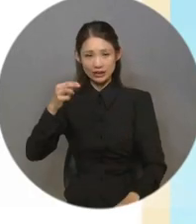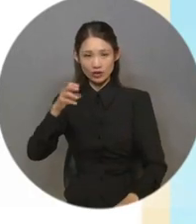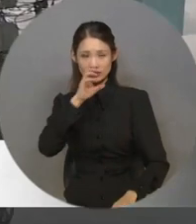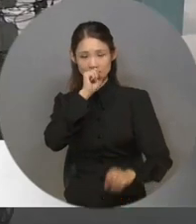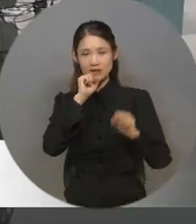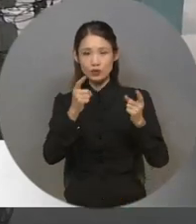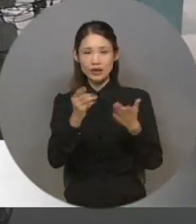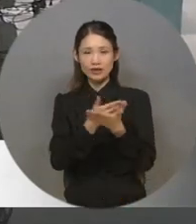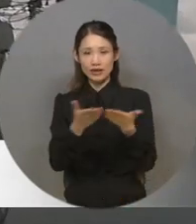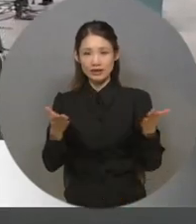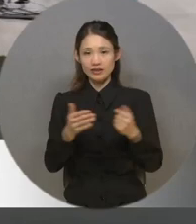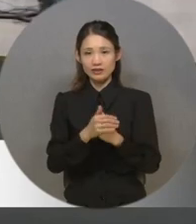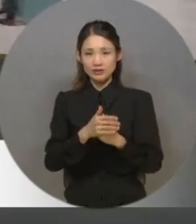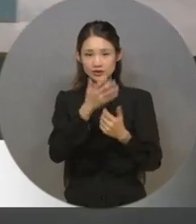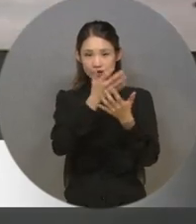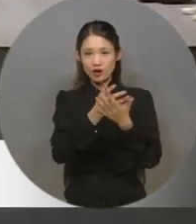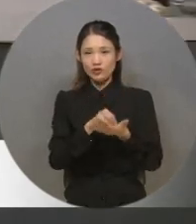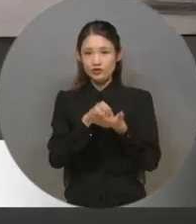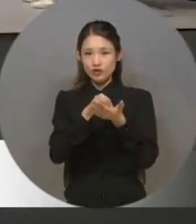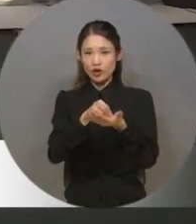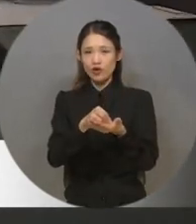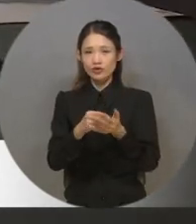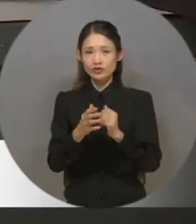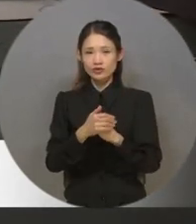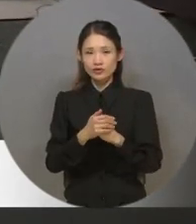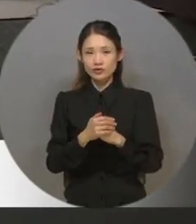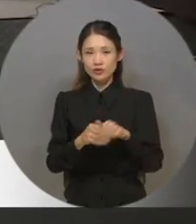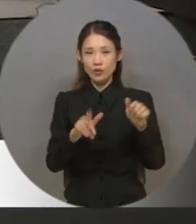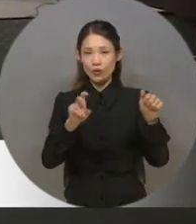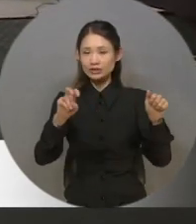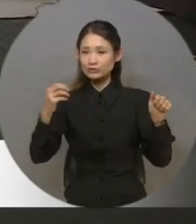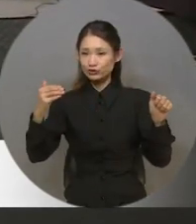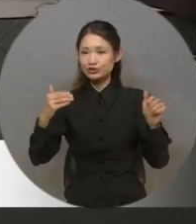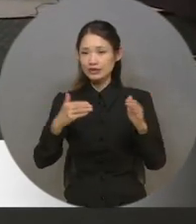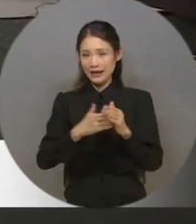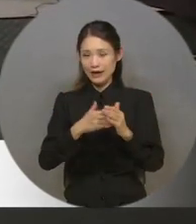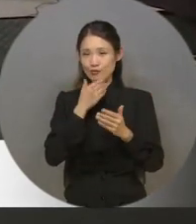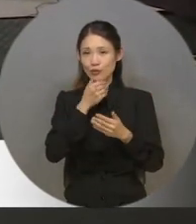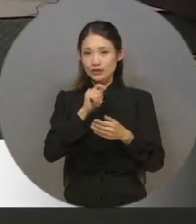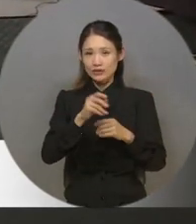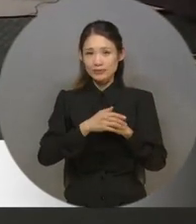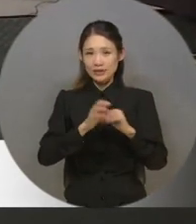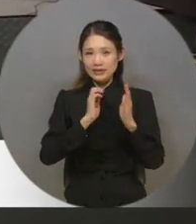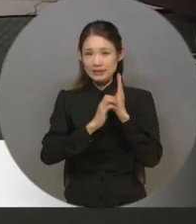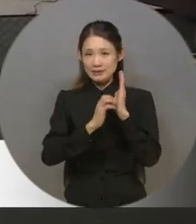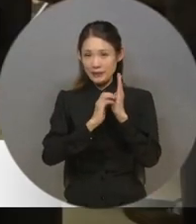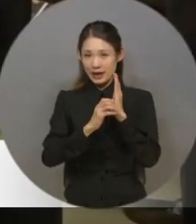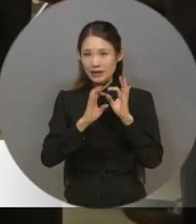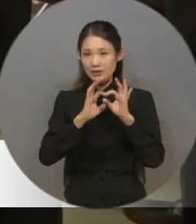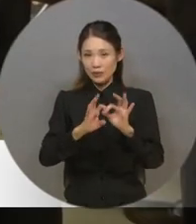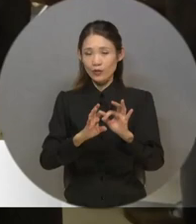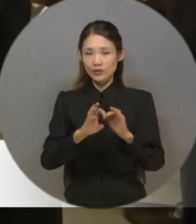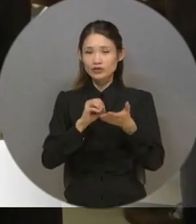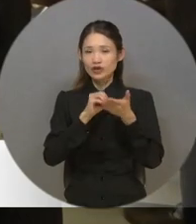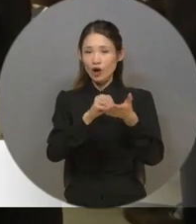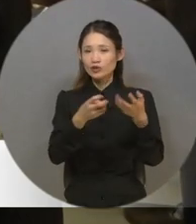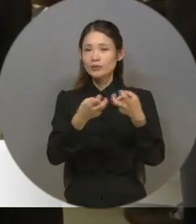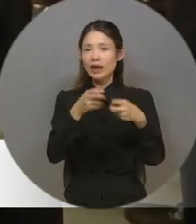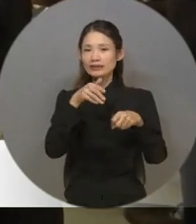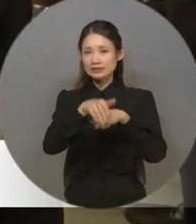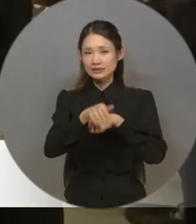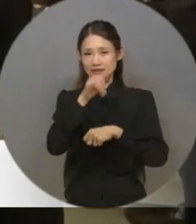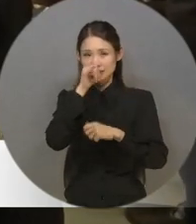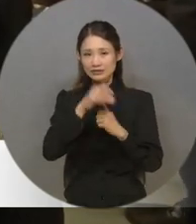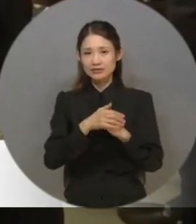제공합니다 석유전형 신청기간은 오는 29일까지며 복지tv 이메일을 통한 온라인 접수 방식으로 진행됩니다